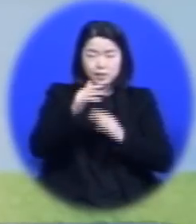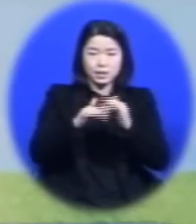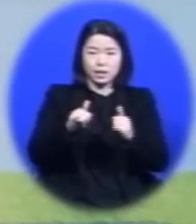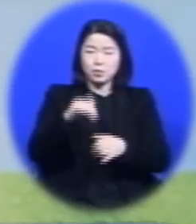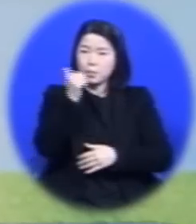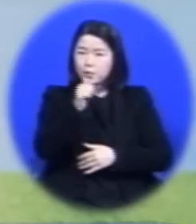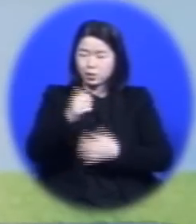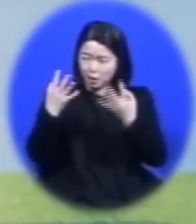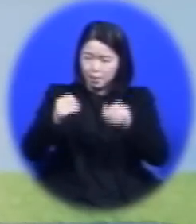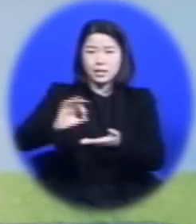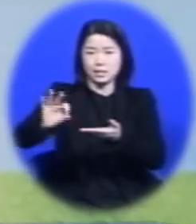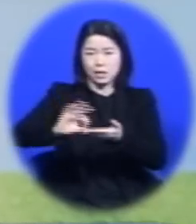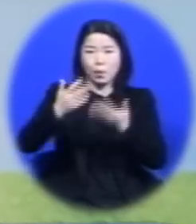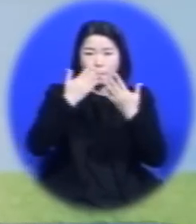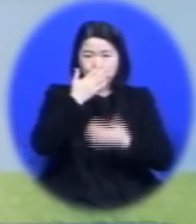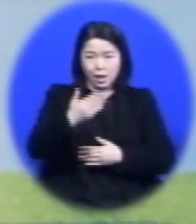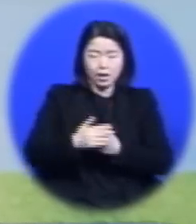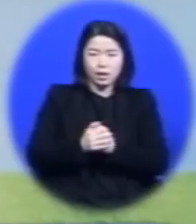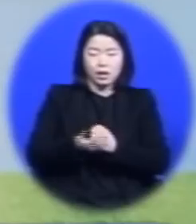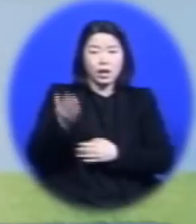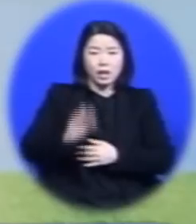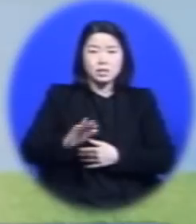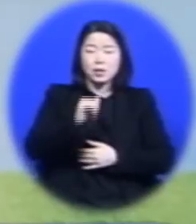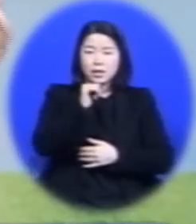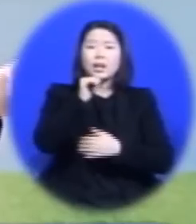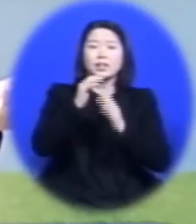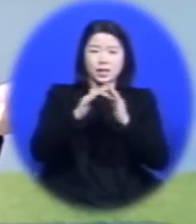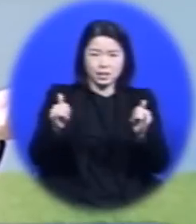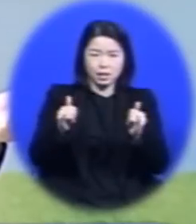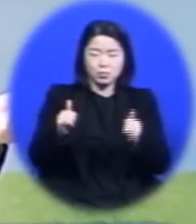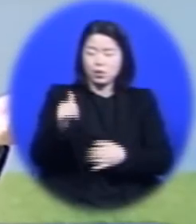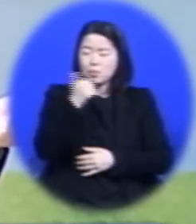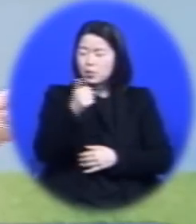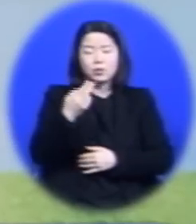변호사를 많이 쓸 수 있어요 가난한 사람은 변호사